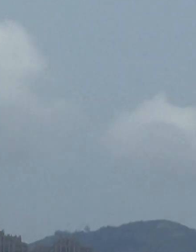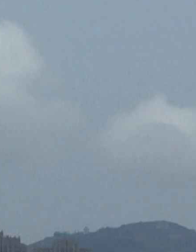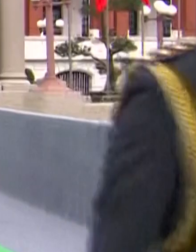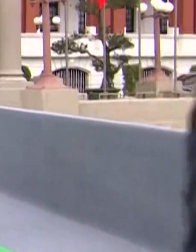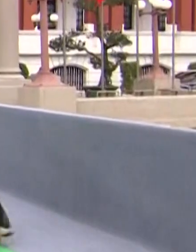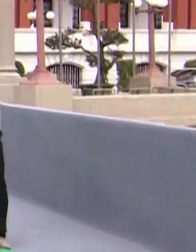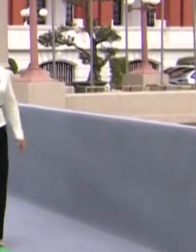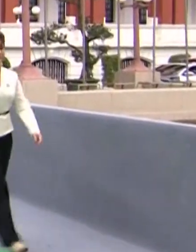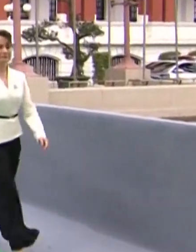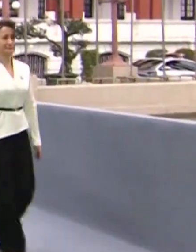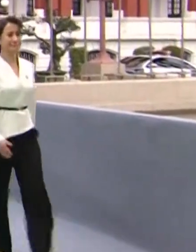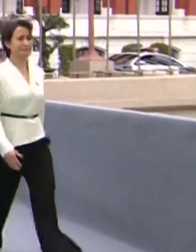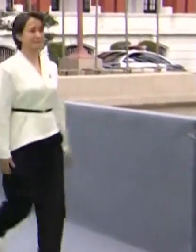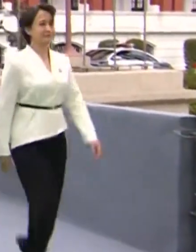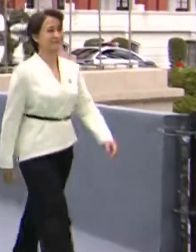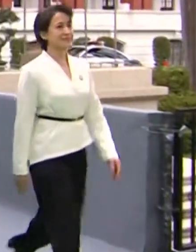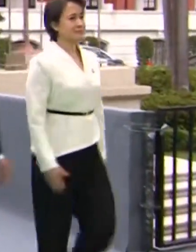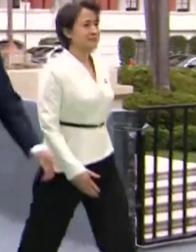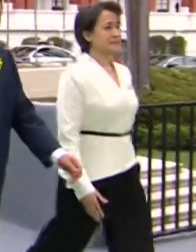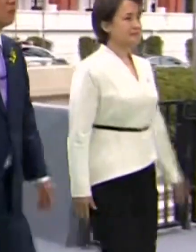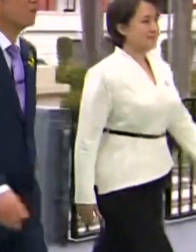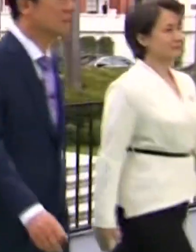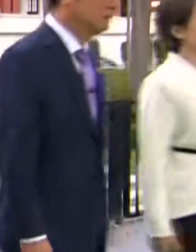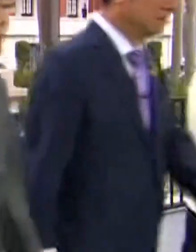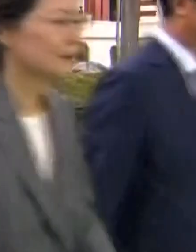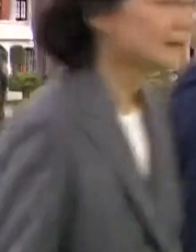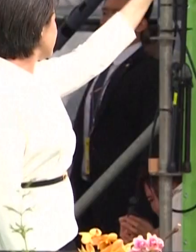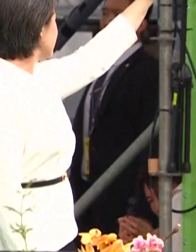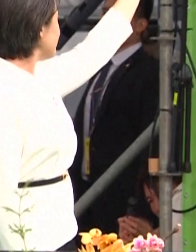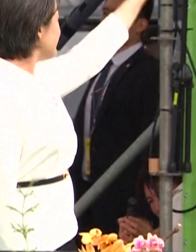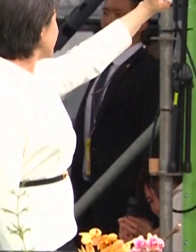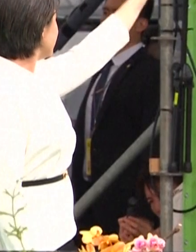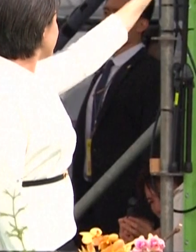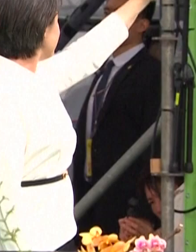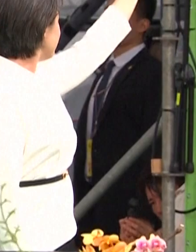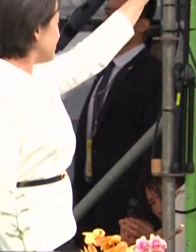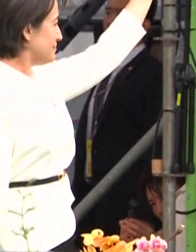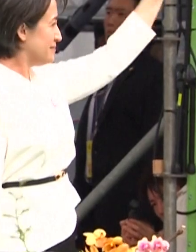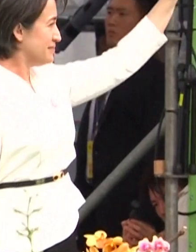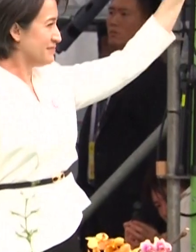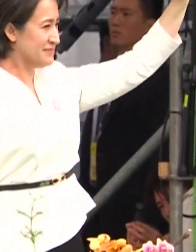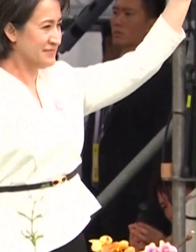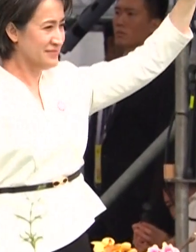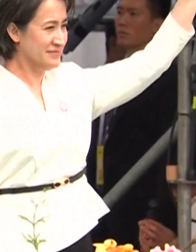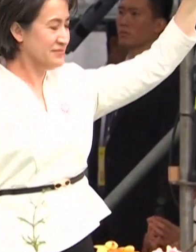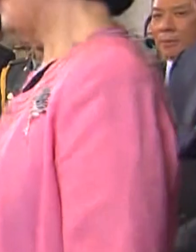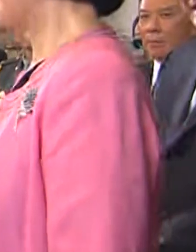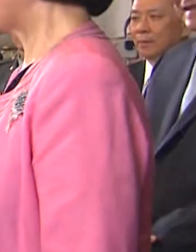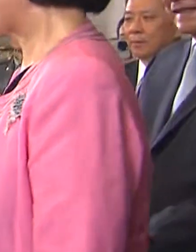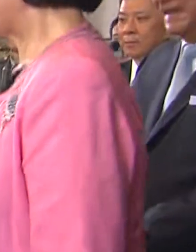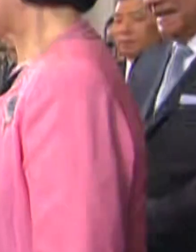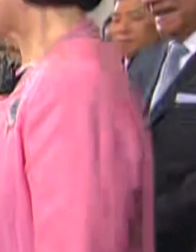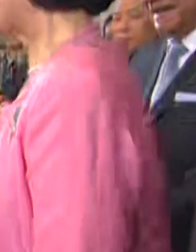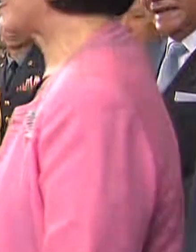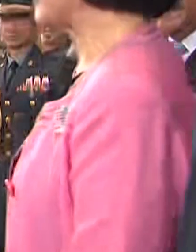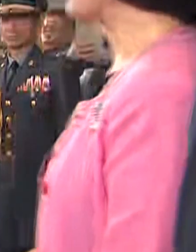agente. Zato je krepitev obrambe in varnosti Tajvana med prednostnimi nalogami, obenem pa bo treba izboljšati tudi pravni okvir. Lai se